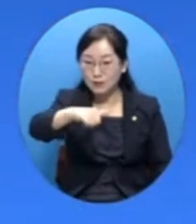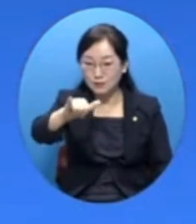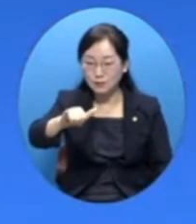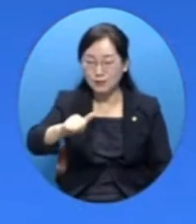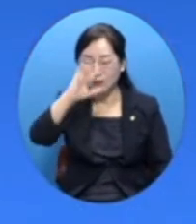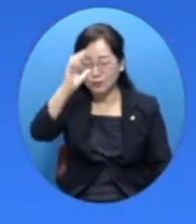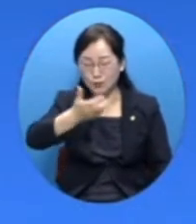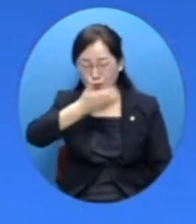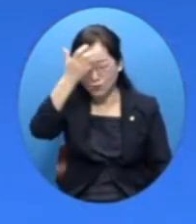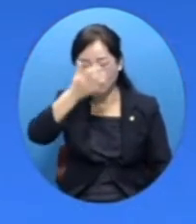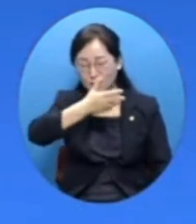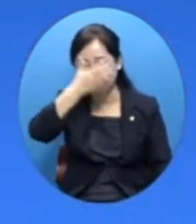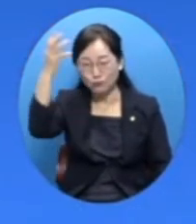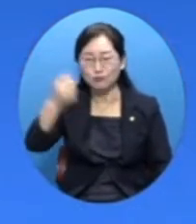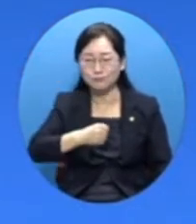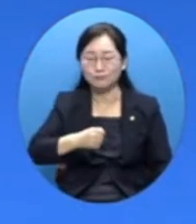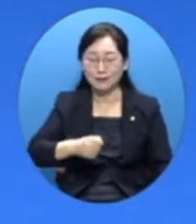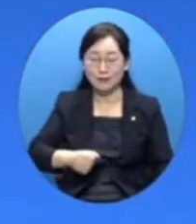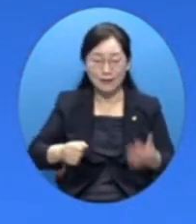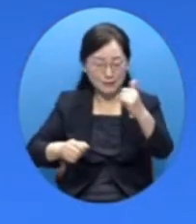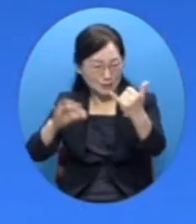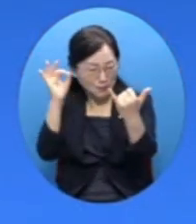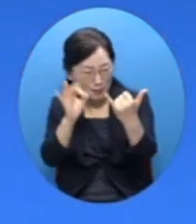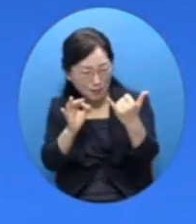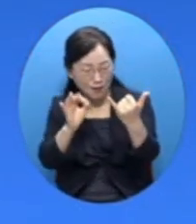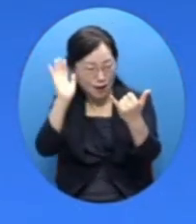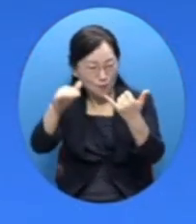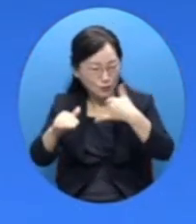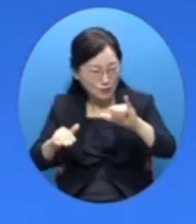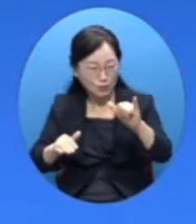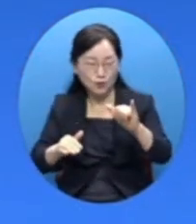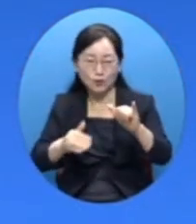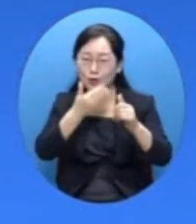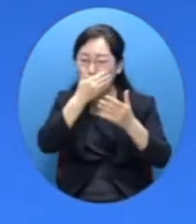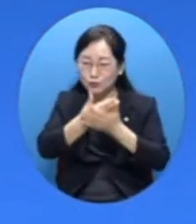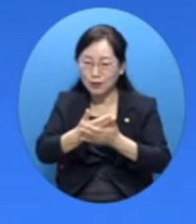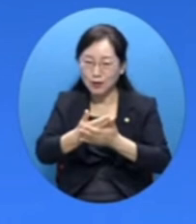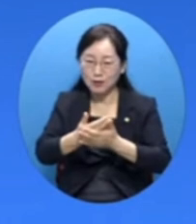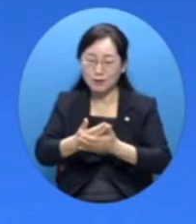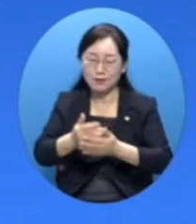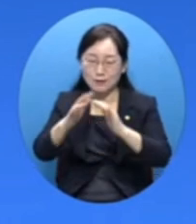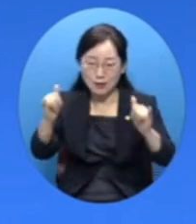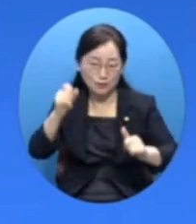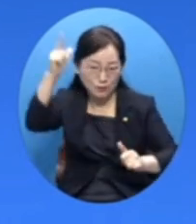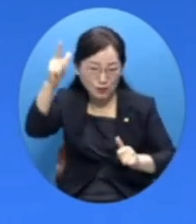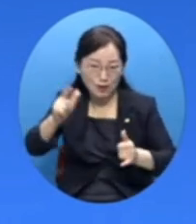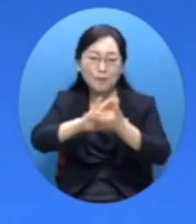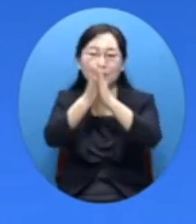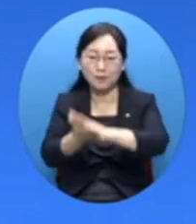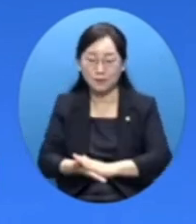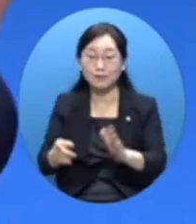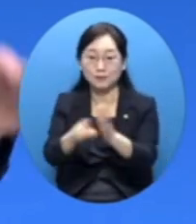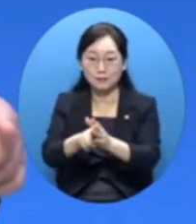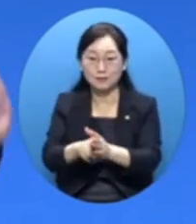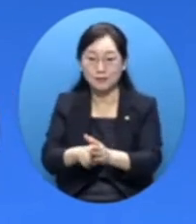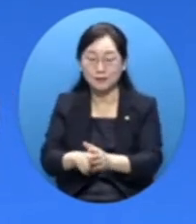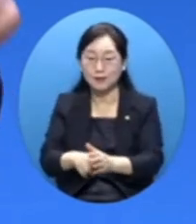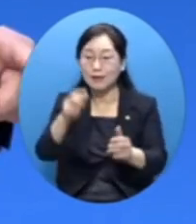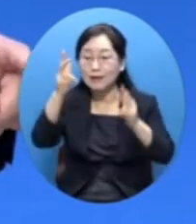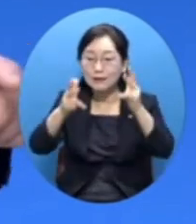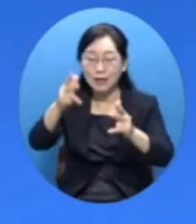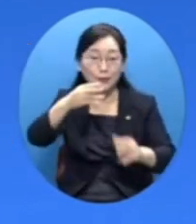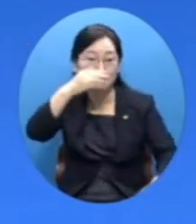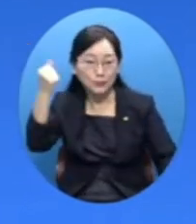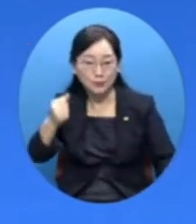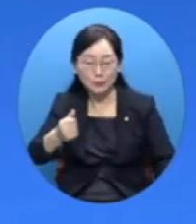꾸고 자녀를 믿음으로 바라볼 때 자녀가 앞으로 주님 앞에서 귀하게 커서 위대한 하나님의 사람들로 변화될 것입니다 여러분 사업이 잘되는 꿈을